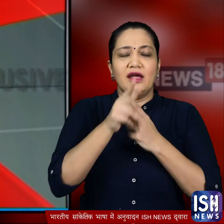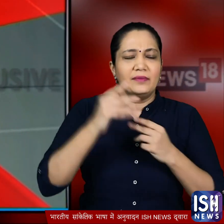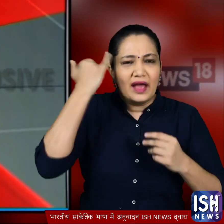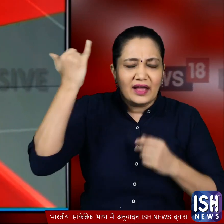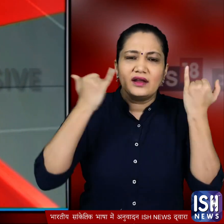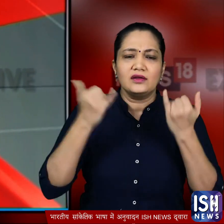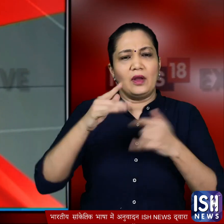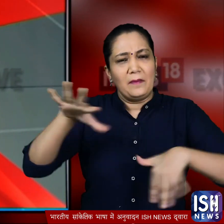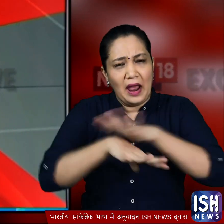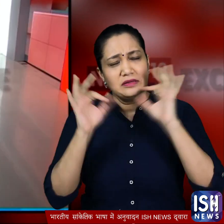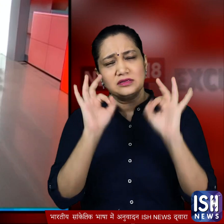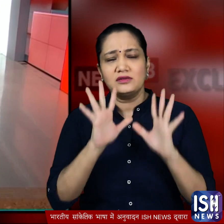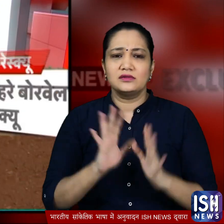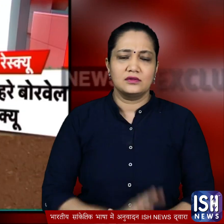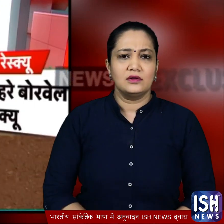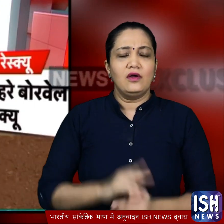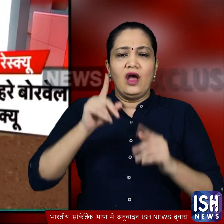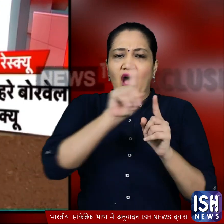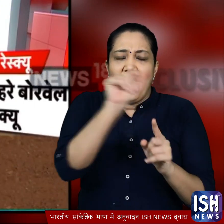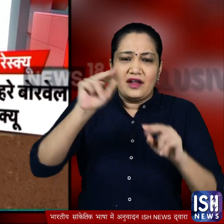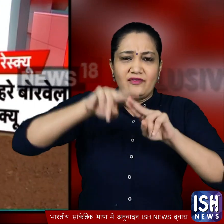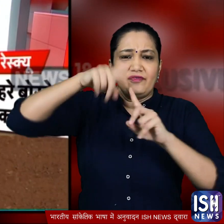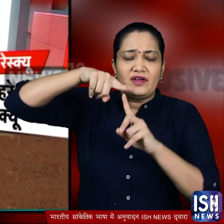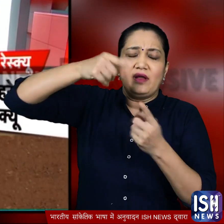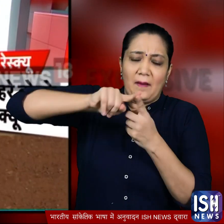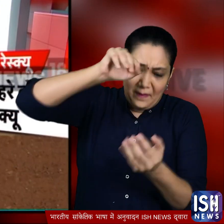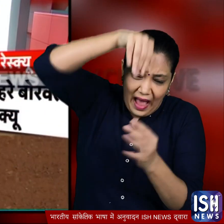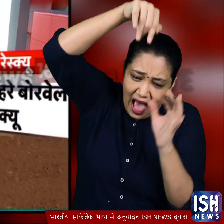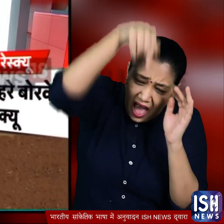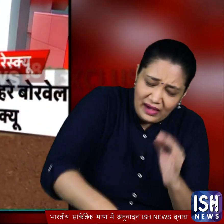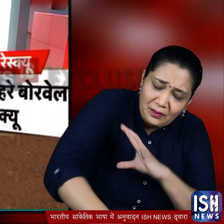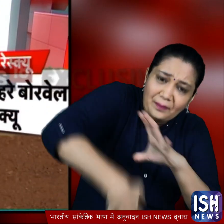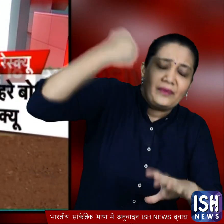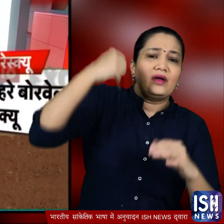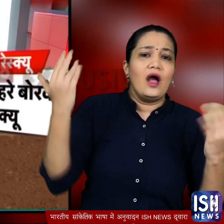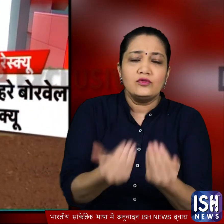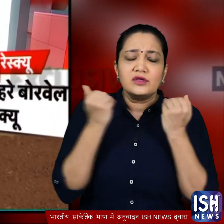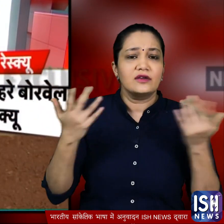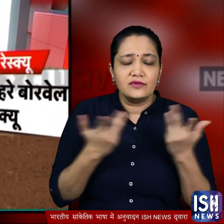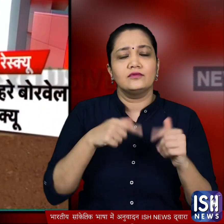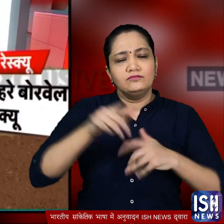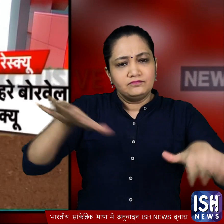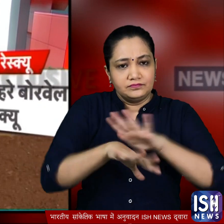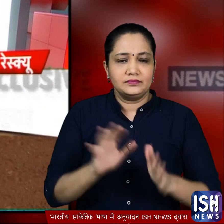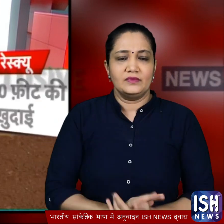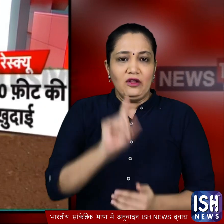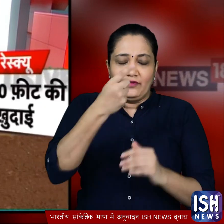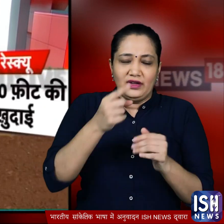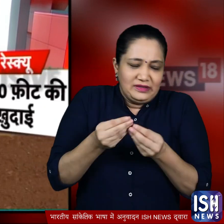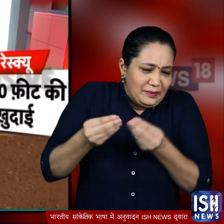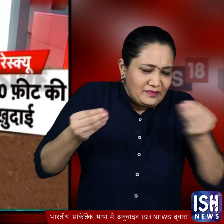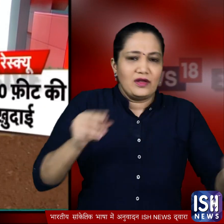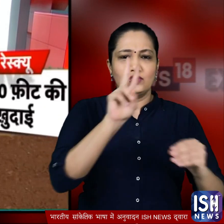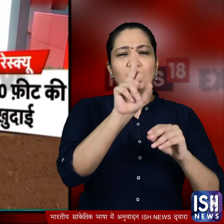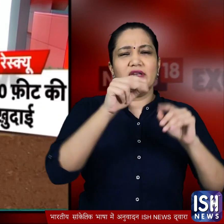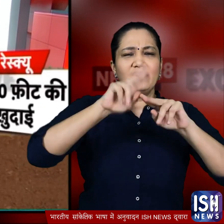जवानों ने खास रणनीति बनाई ताकि 100 फीट गहरे बोरवेल से उस बच्चे को किसी तरह सुरक्षित बाहर निकाला जा सके। सबसे पहले बोरवेल से करीब 20